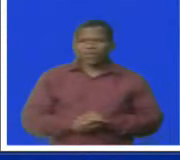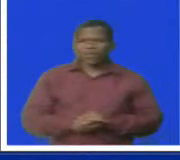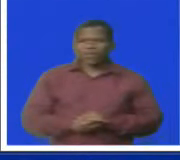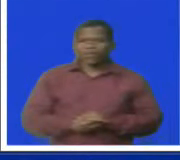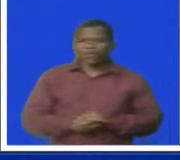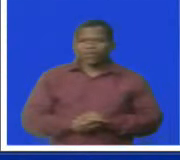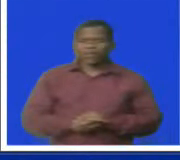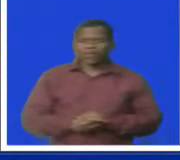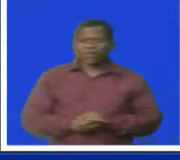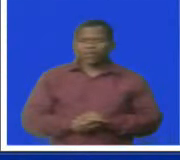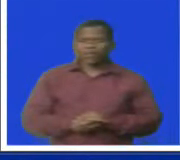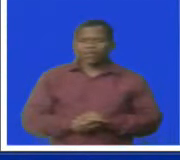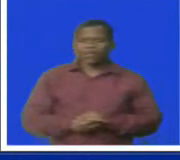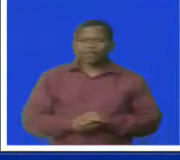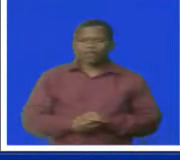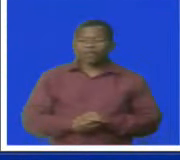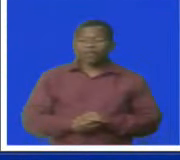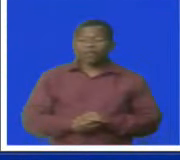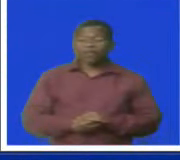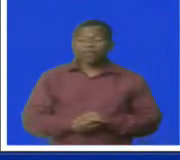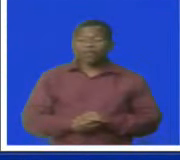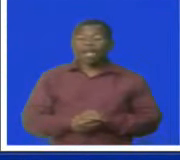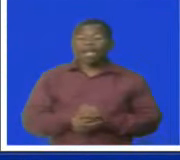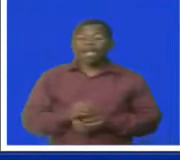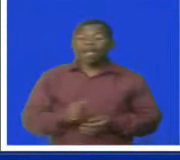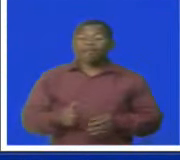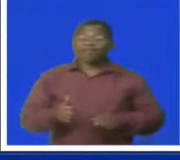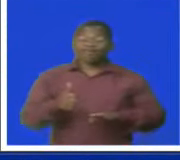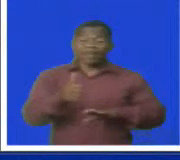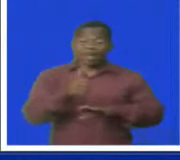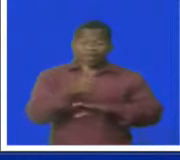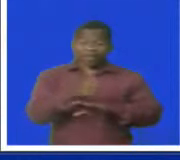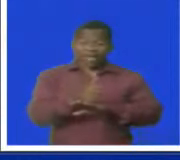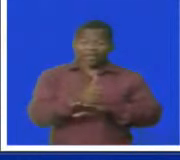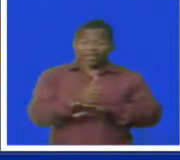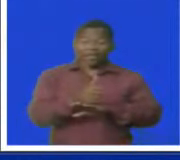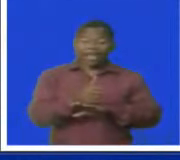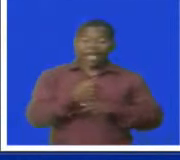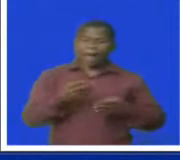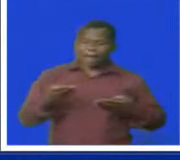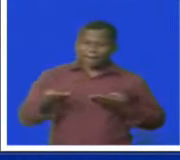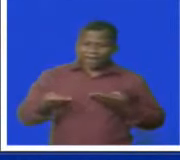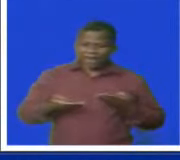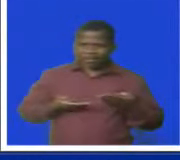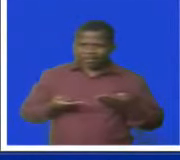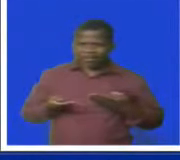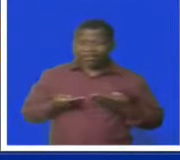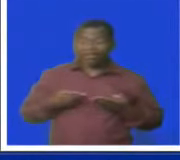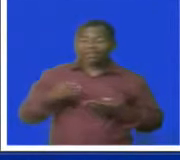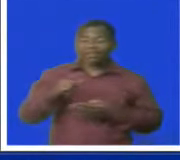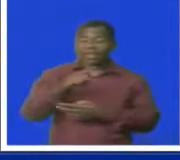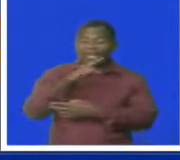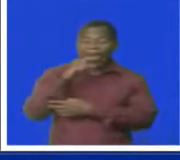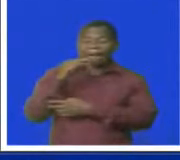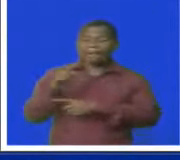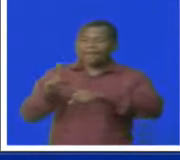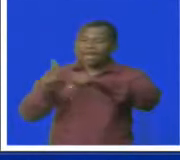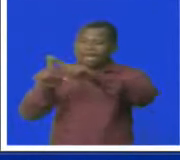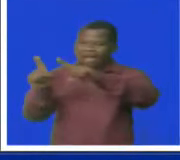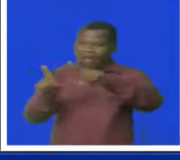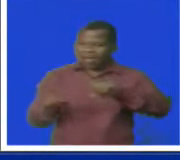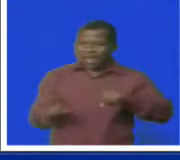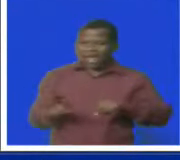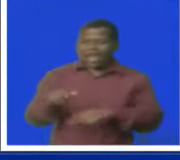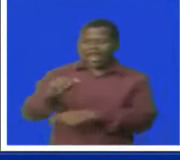Lomunye webaphathi enkampanini ye-African Alliance Stoffen Kininza uthi batawucinisekisa babo somabhizinisi ukuthi